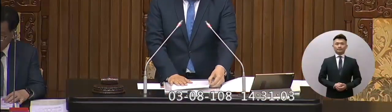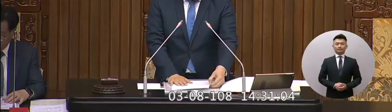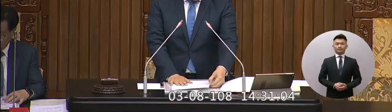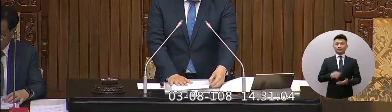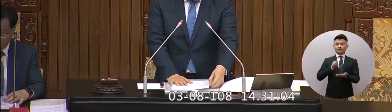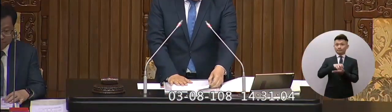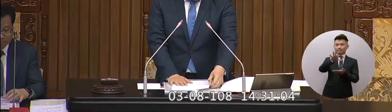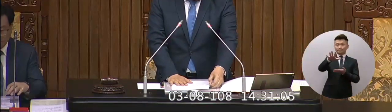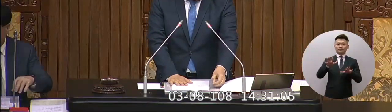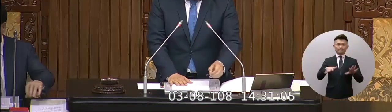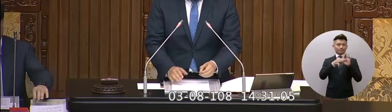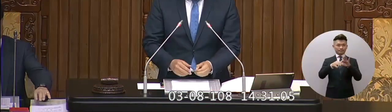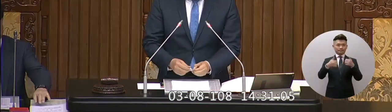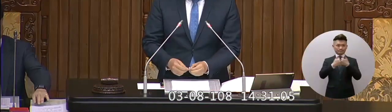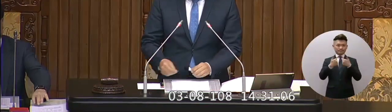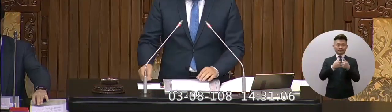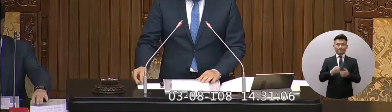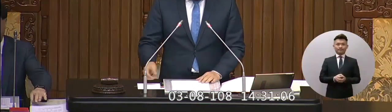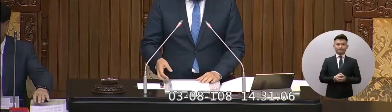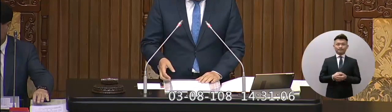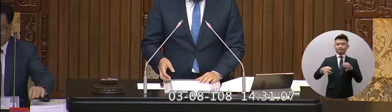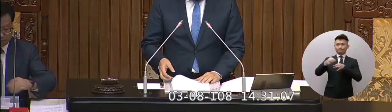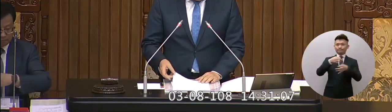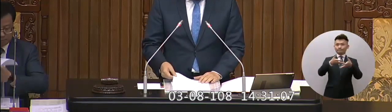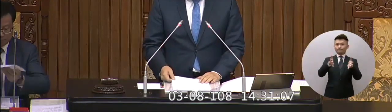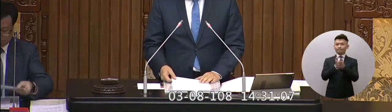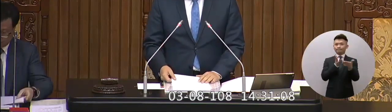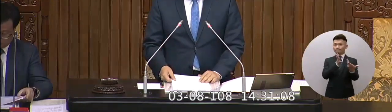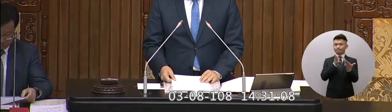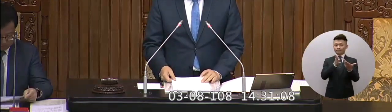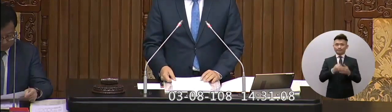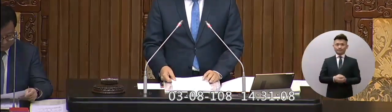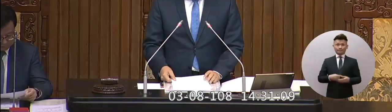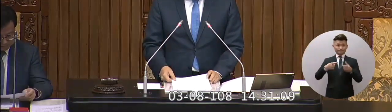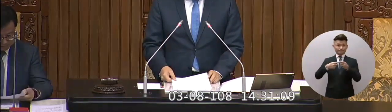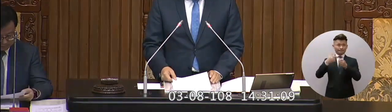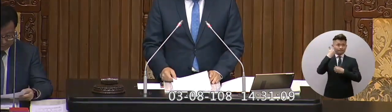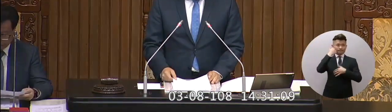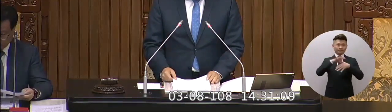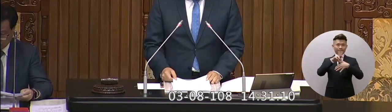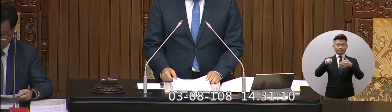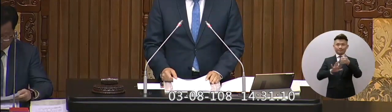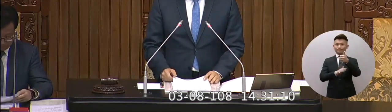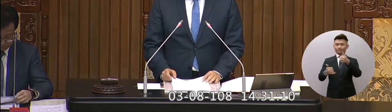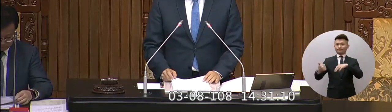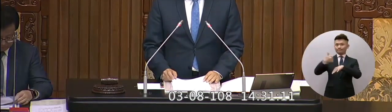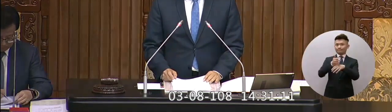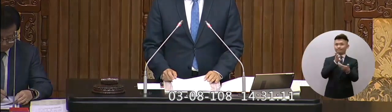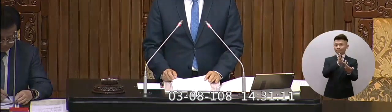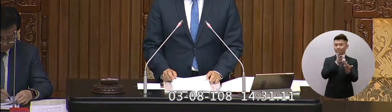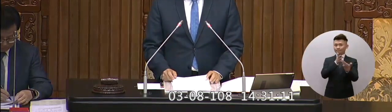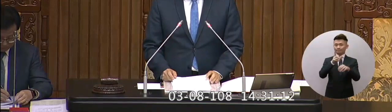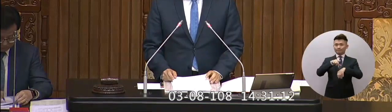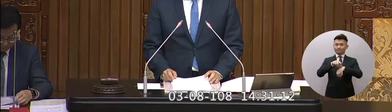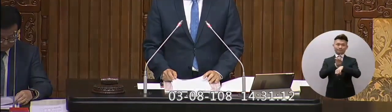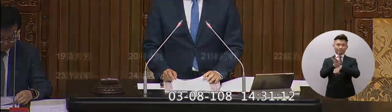法委委會現在繼續開會 進行經濟組織質詢第一位請劉建國委員質詢 巡答